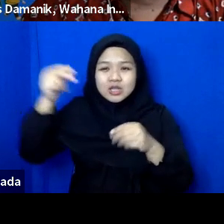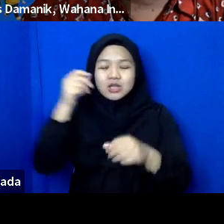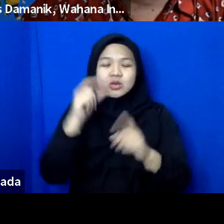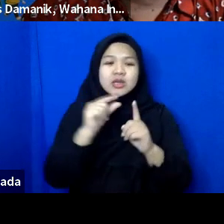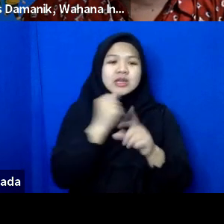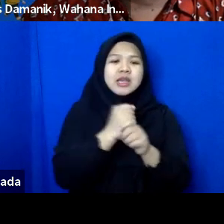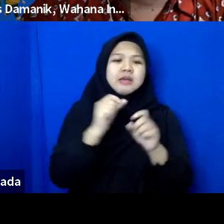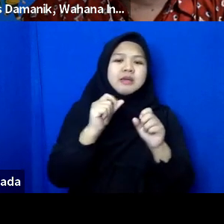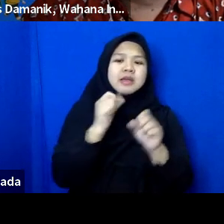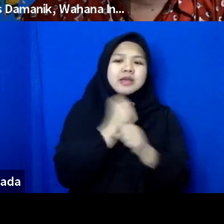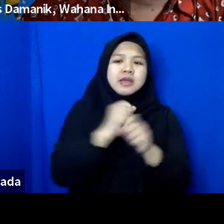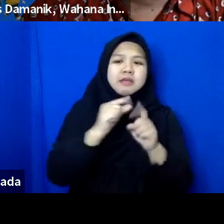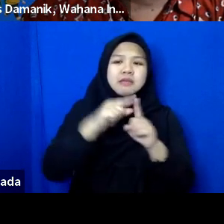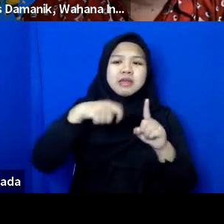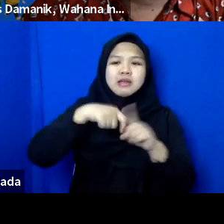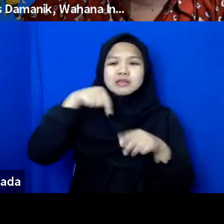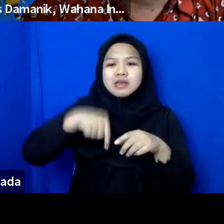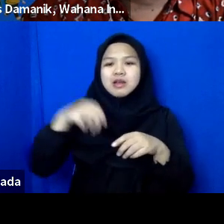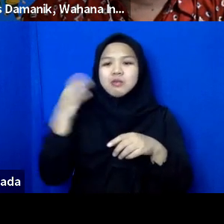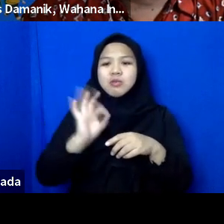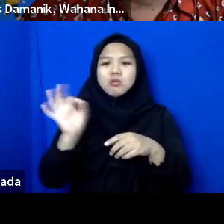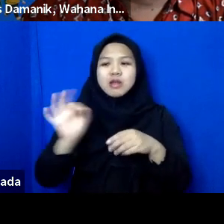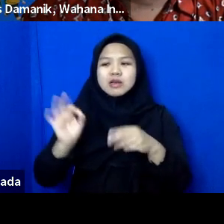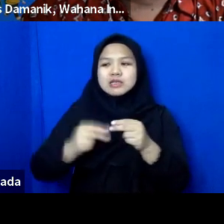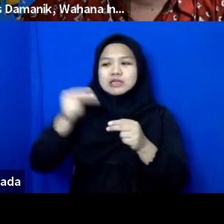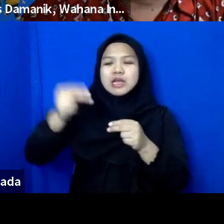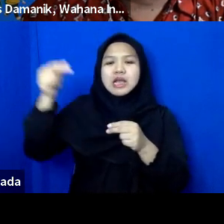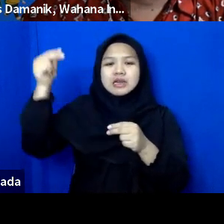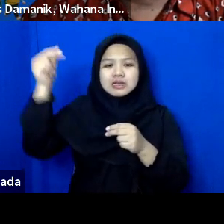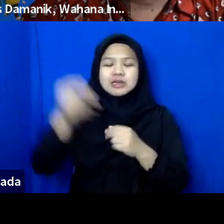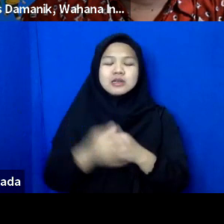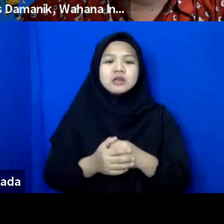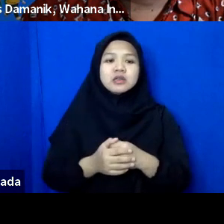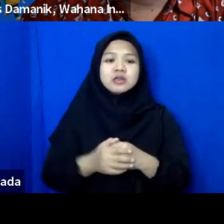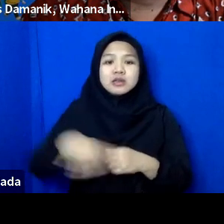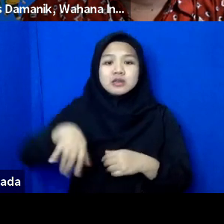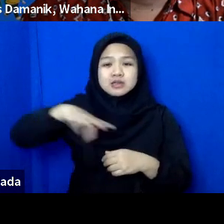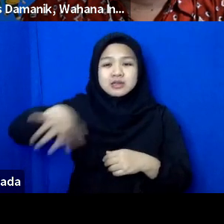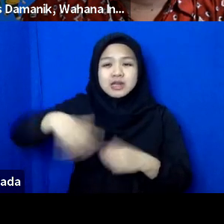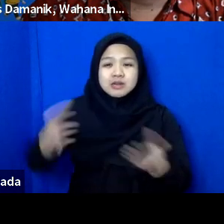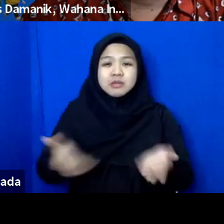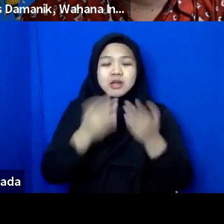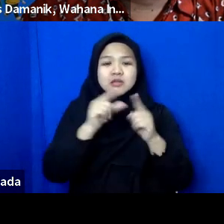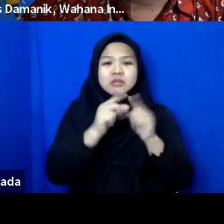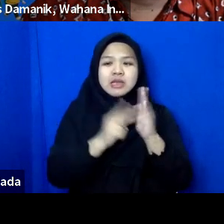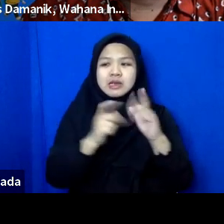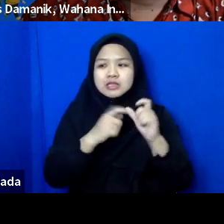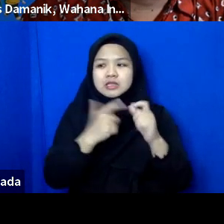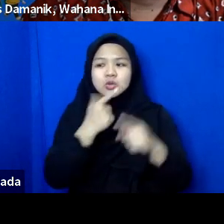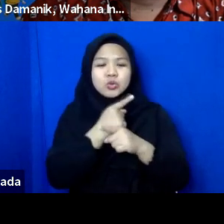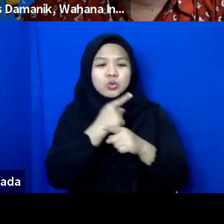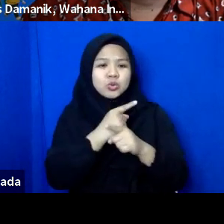itu sampai sekarang belum ada singa eh daerah caranya mengangkat PNS atau guru guru GBK